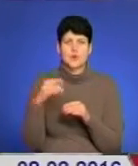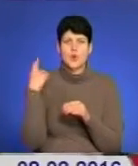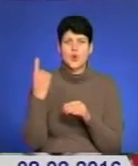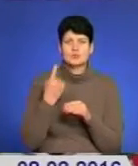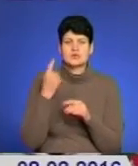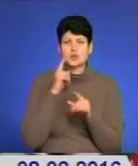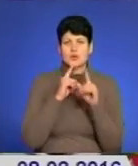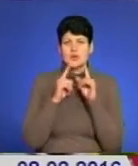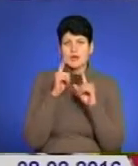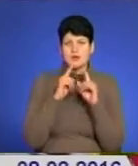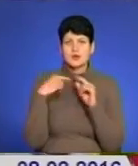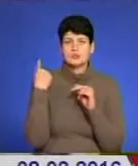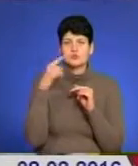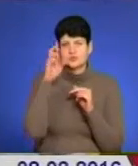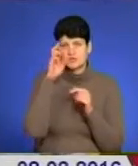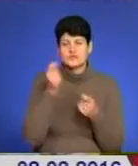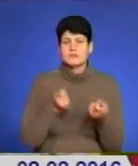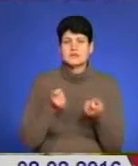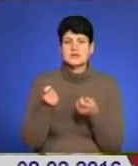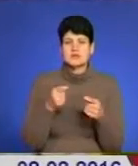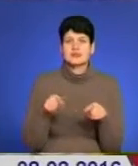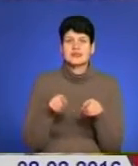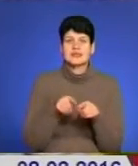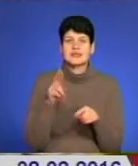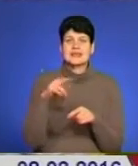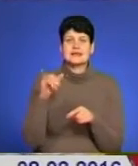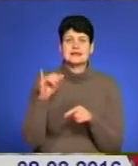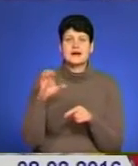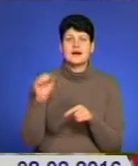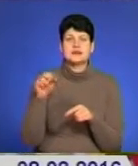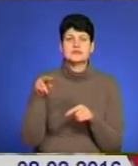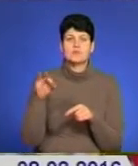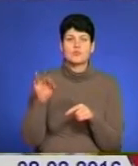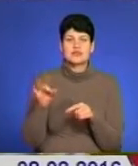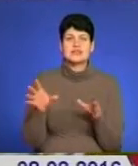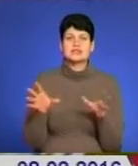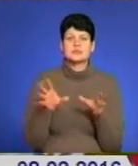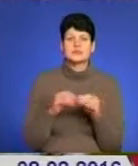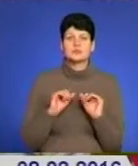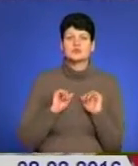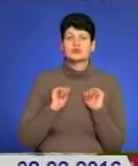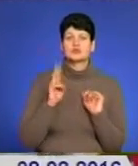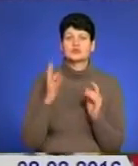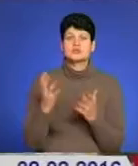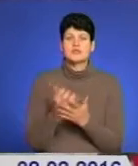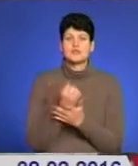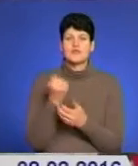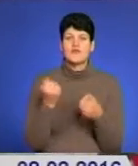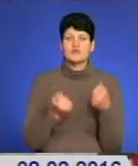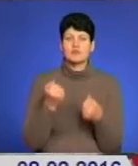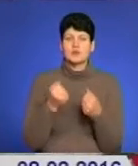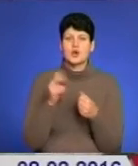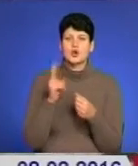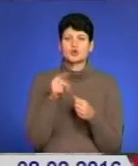обласної ради, обласної адміністрації, також діаспори. Робимо спільними зусилля, хто віднайшов автомобіль, хто